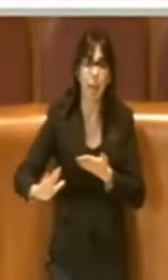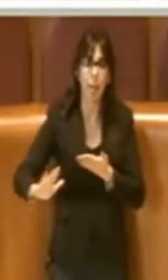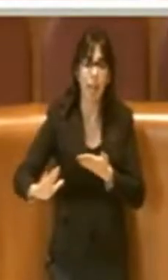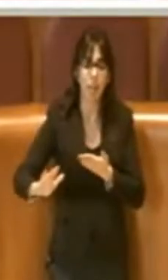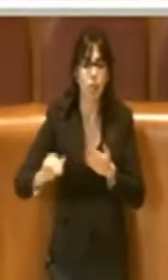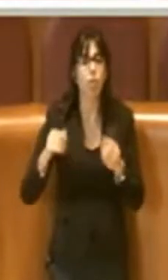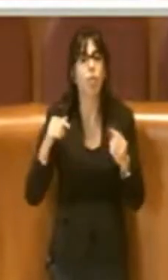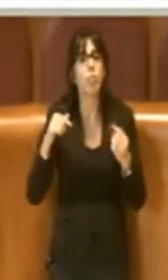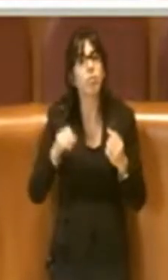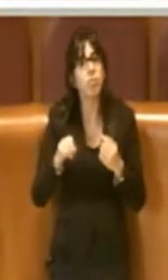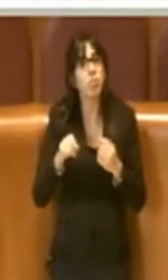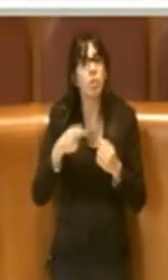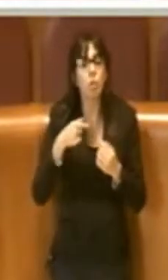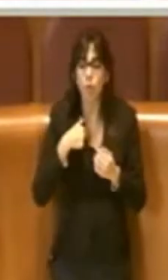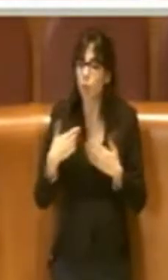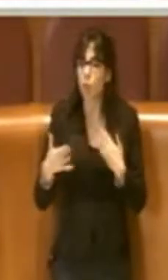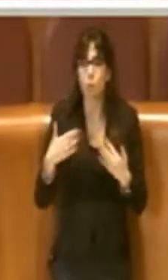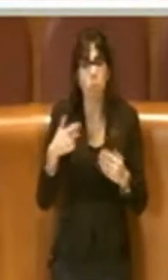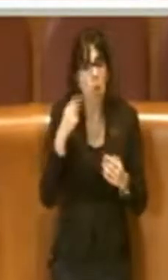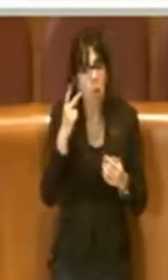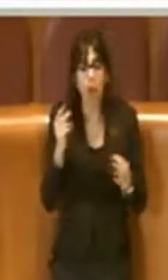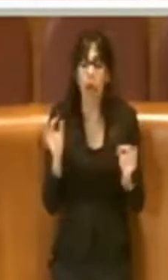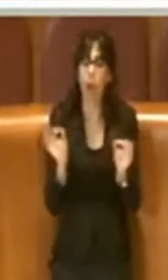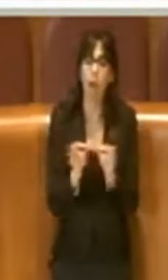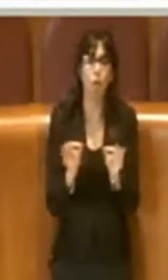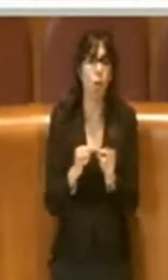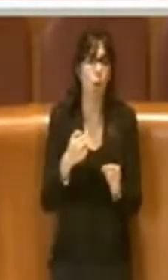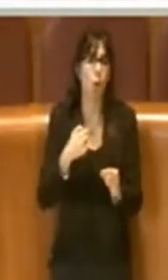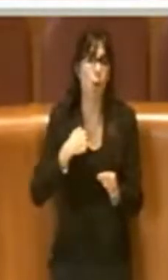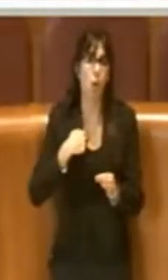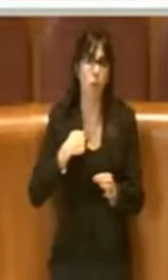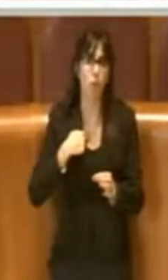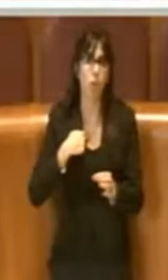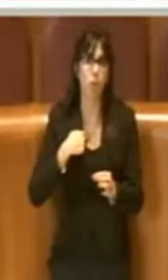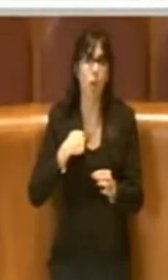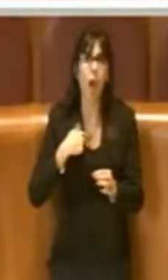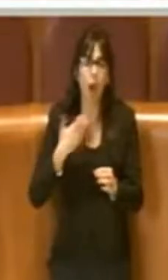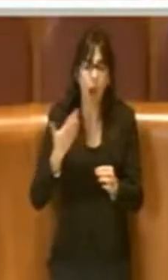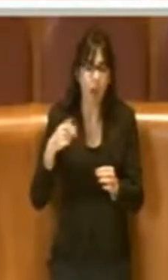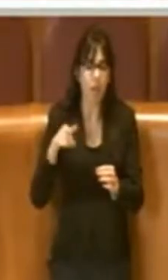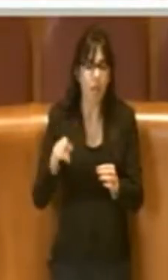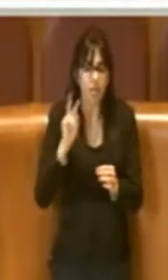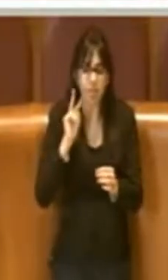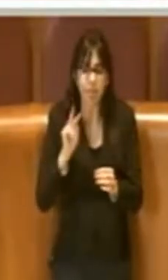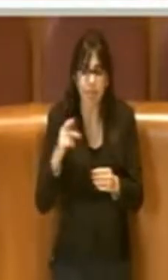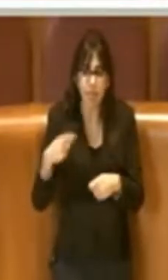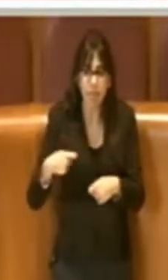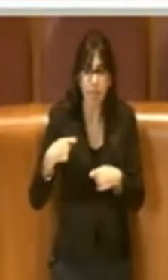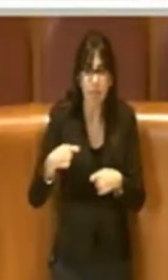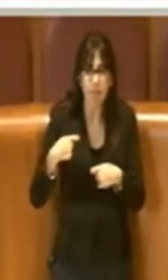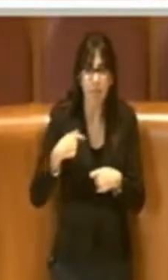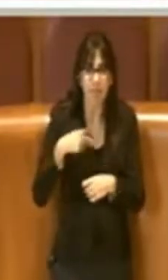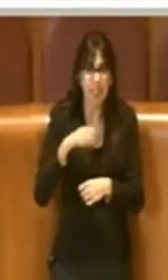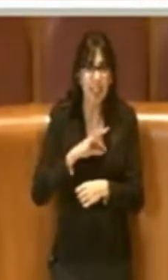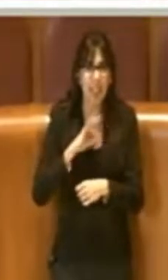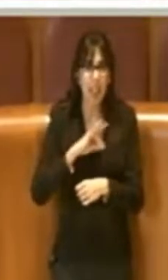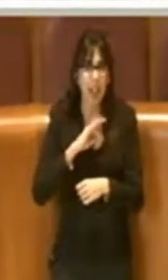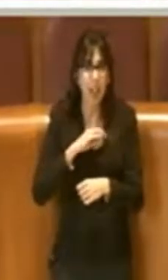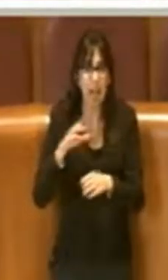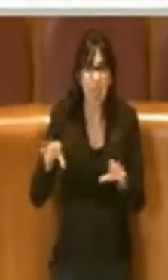subito condiviso ed anzi ha stuzzicato il mio interesse, quindi sono andata